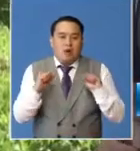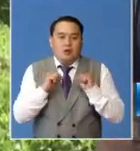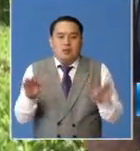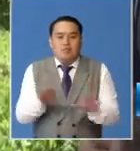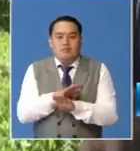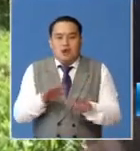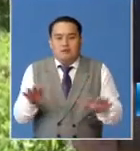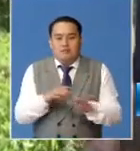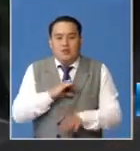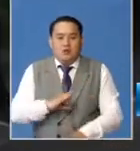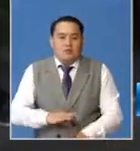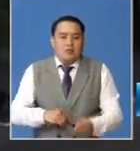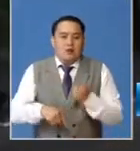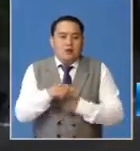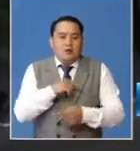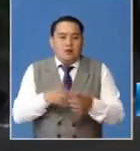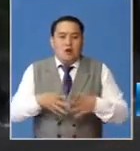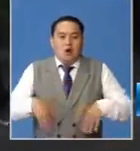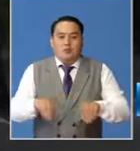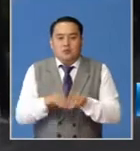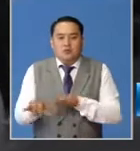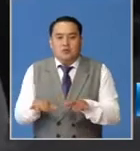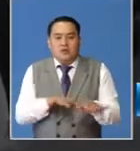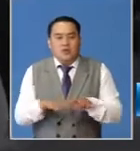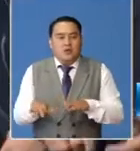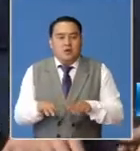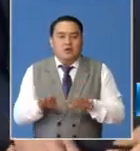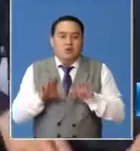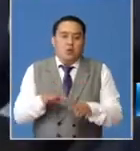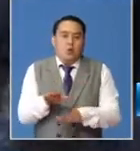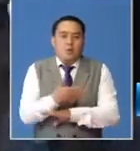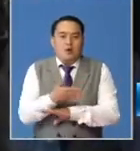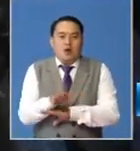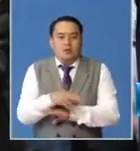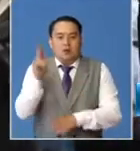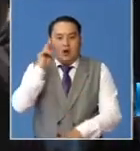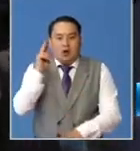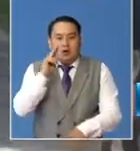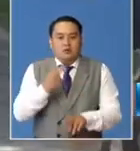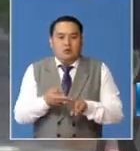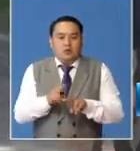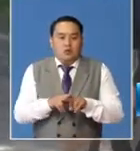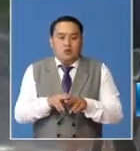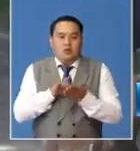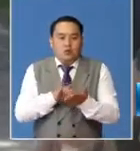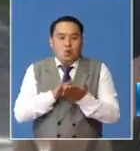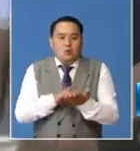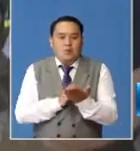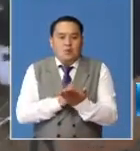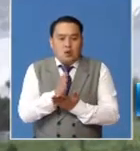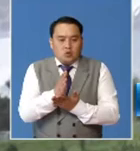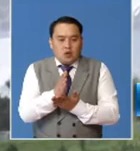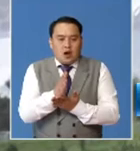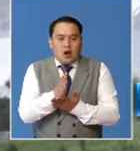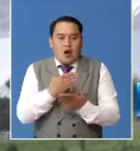певцы, чиновники, бизнесмены, общественные деятели. Не только прогулявшись, но и изучив потенциал туристического кластера,